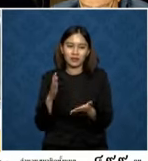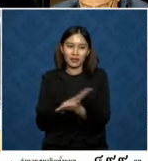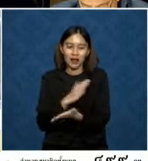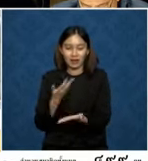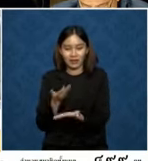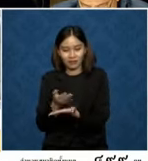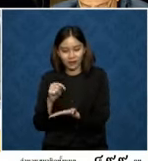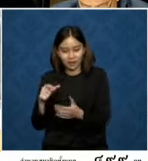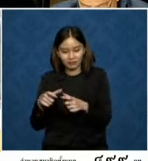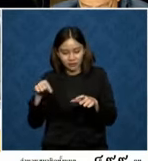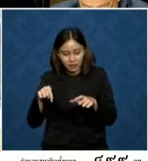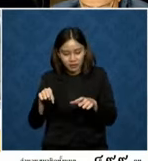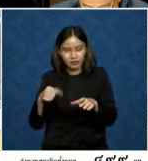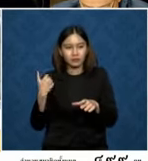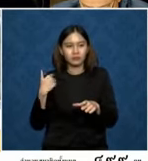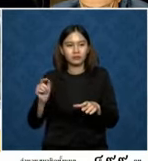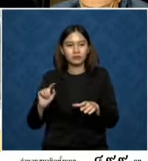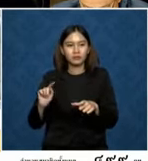คไม่ว่าจะเป็น